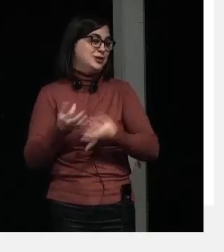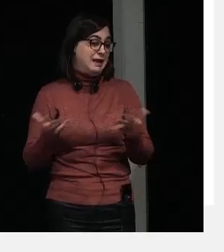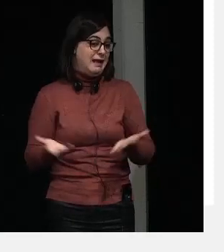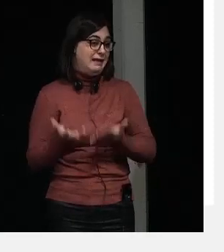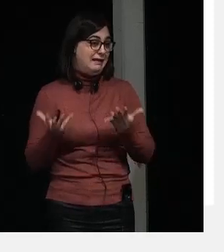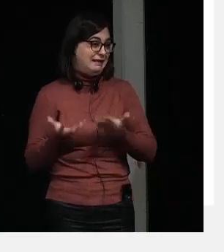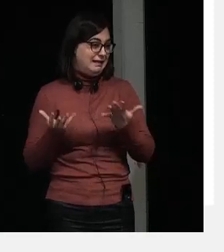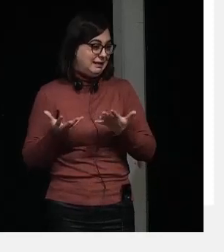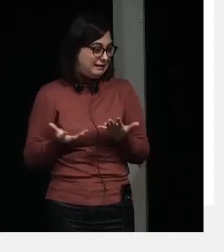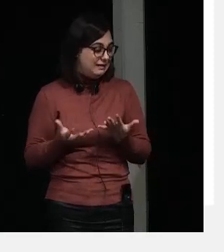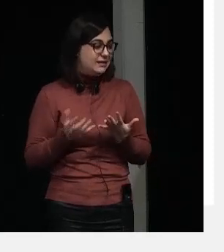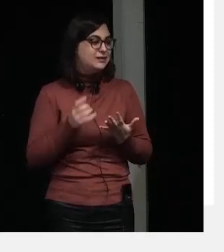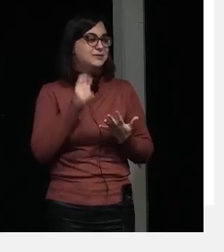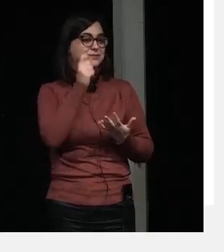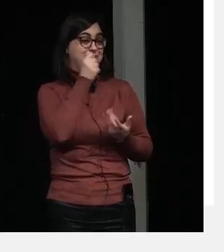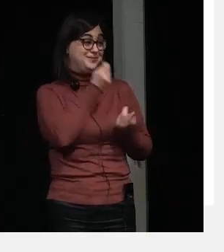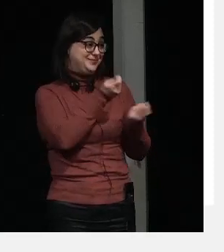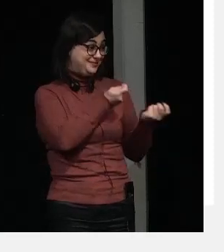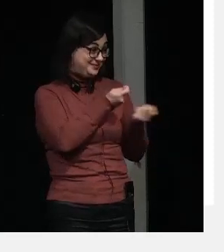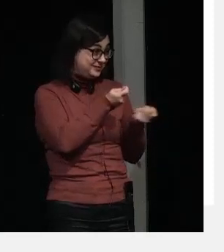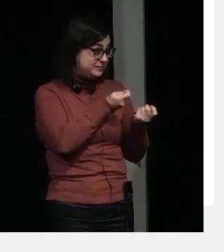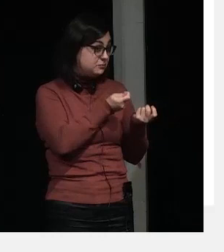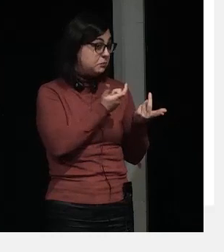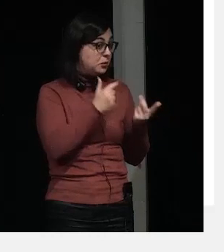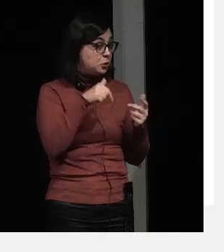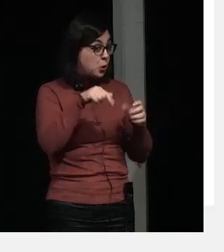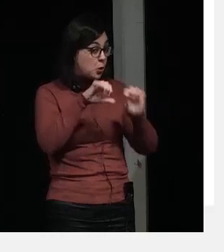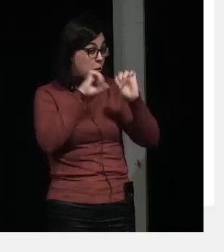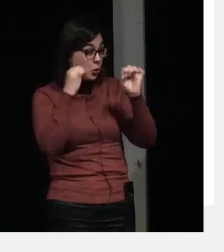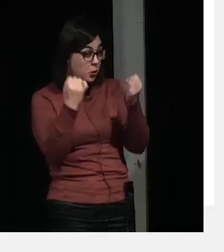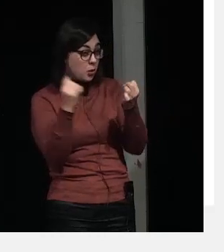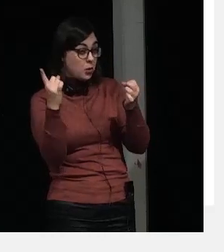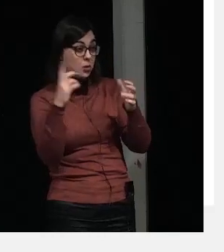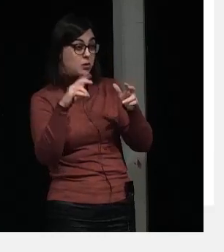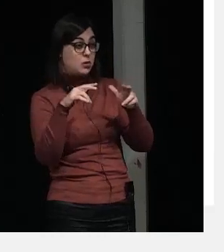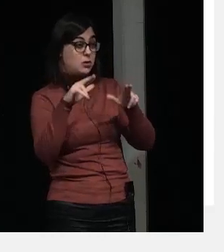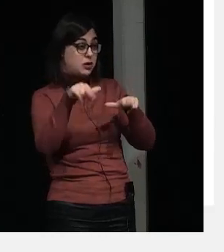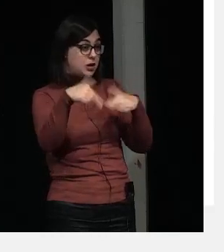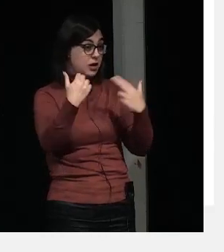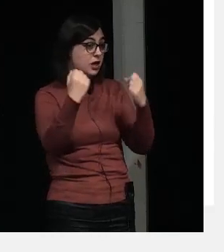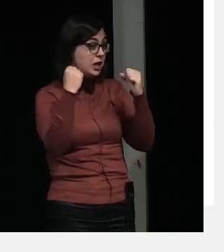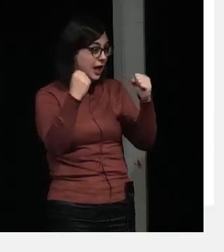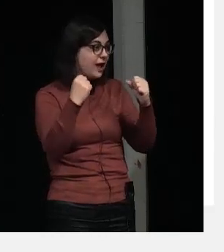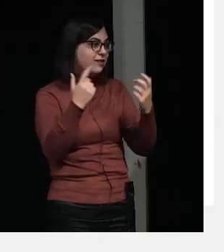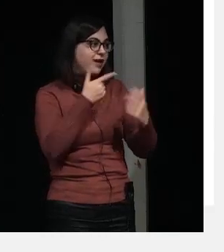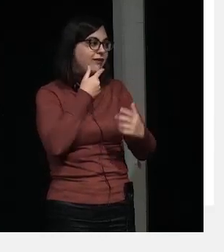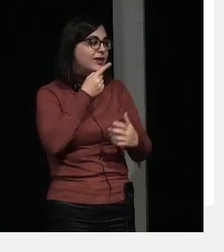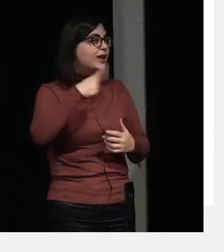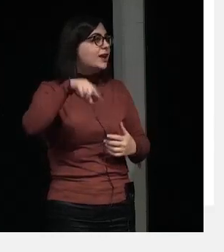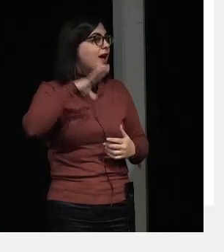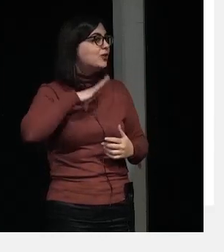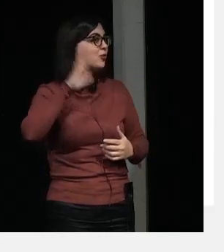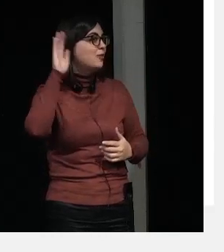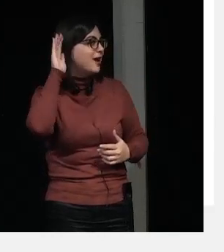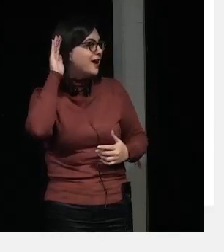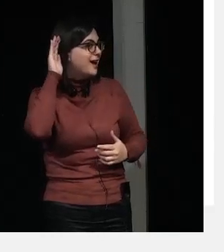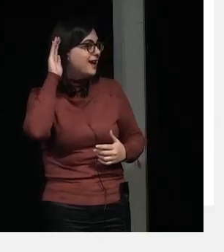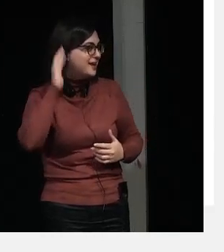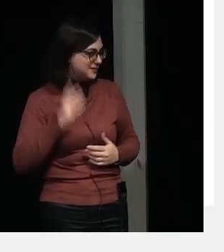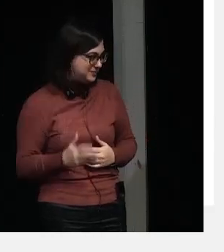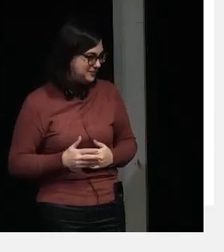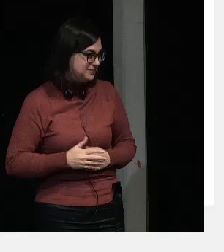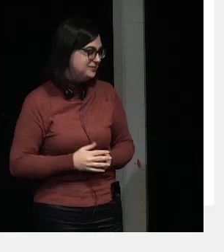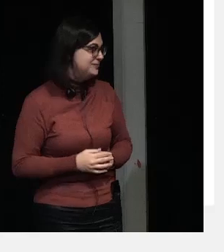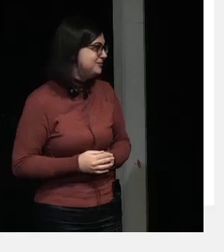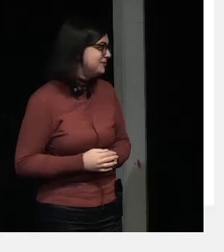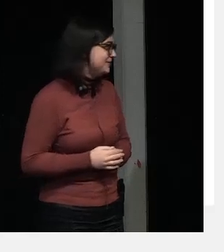Τη στιγμή νομίζω που είναι και online και να μεταδίδεται το συνέδριο, είναι μια καλή ευκαιρία να το ακούσουν και τα σωστά αυτιά. Ναι. We have three